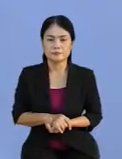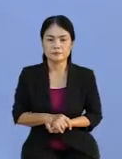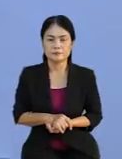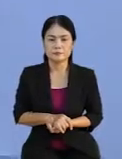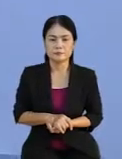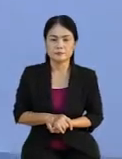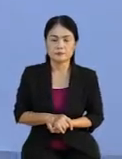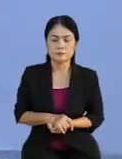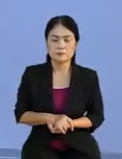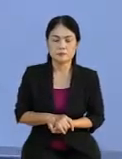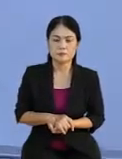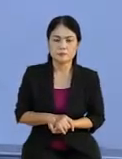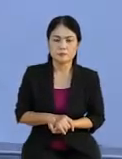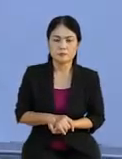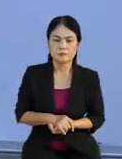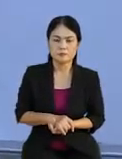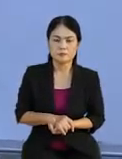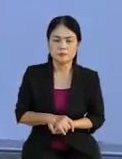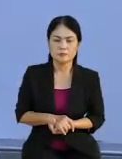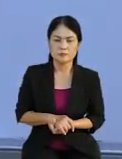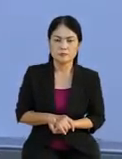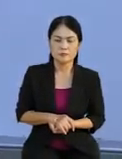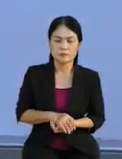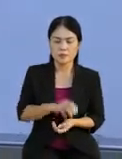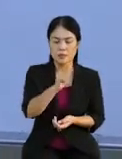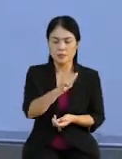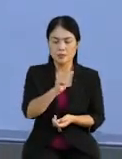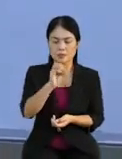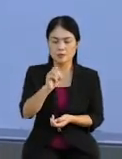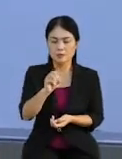ba. A O N.